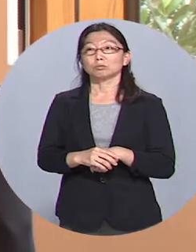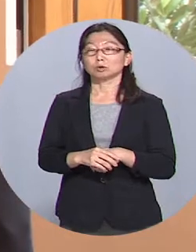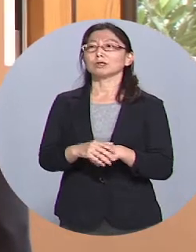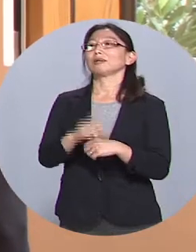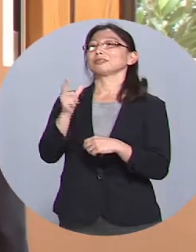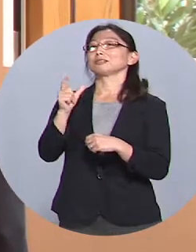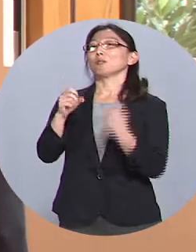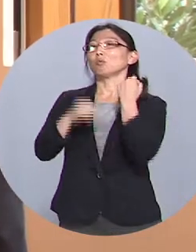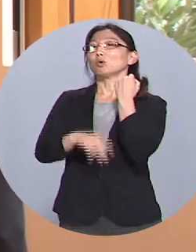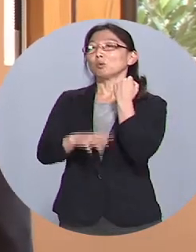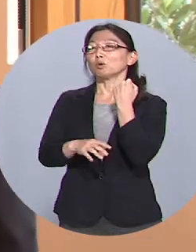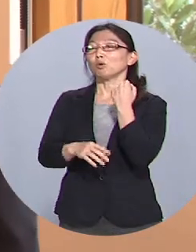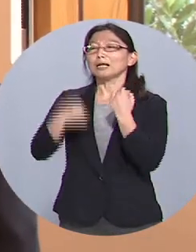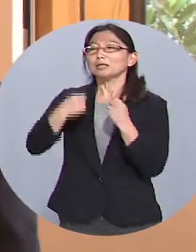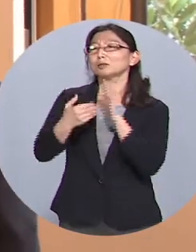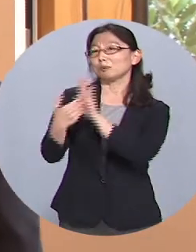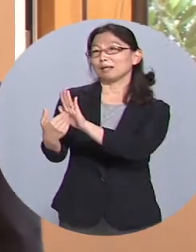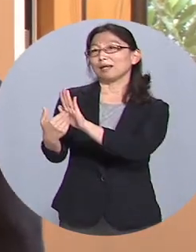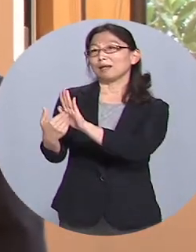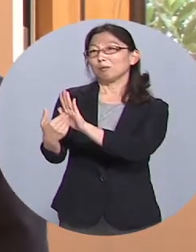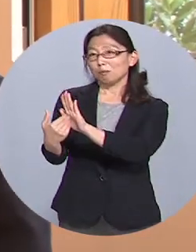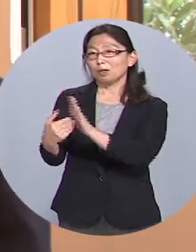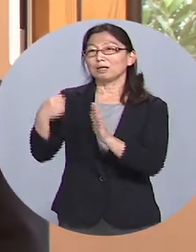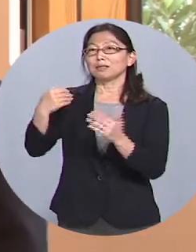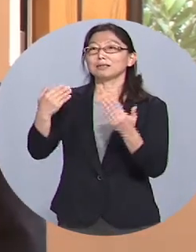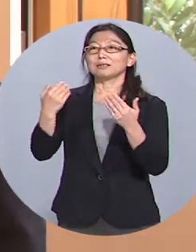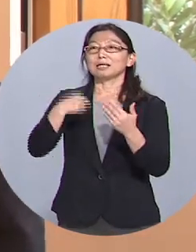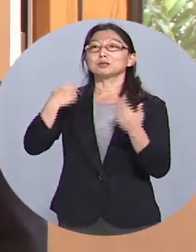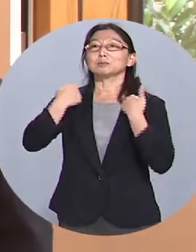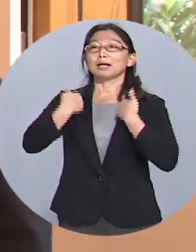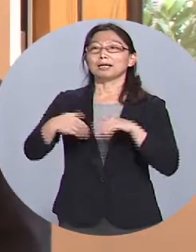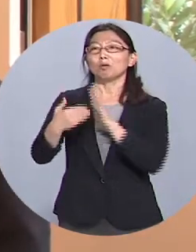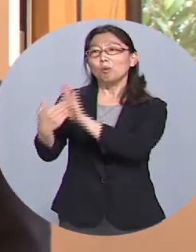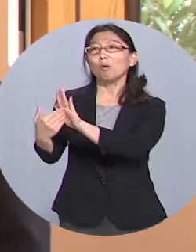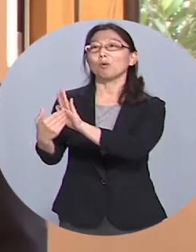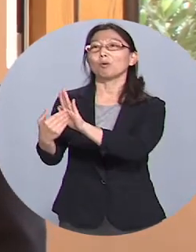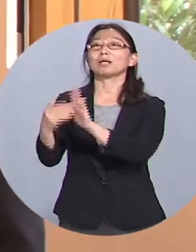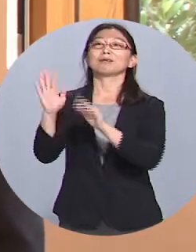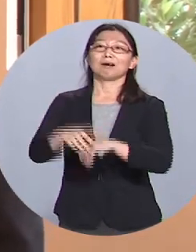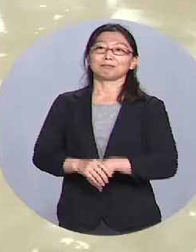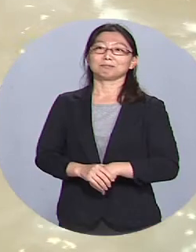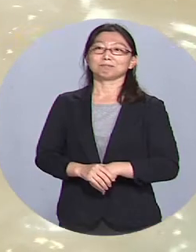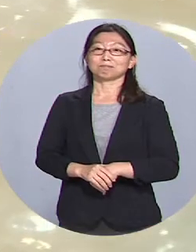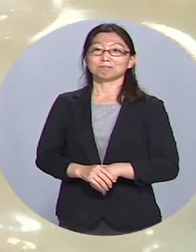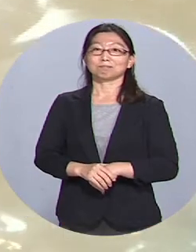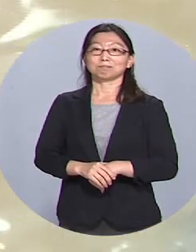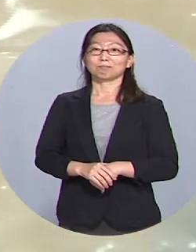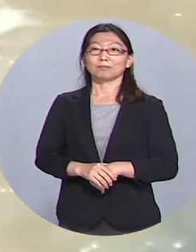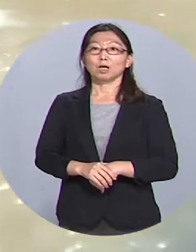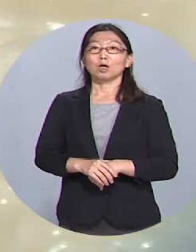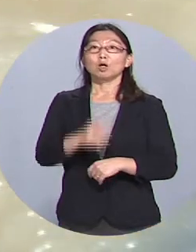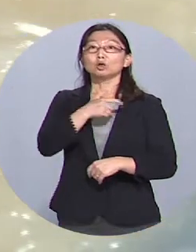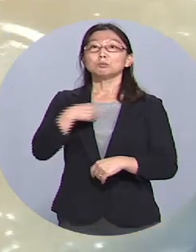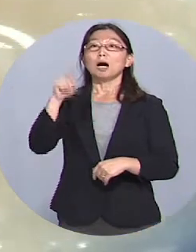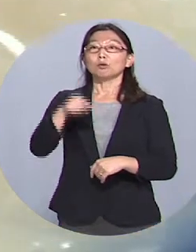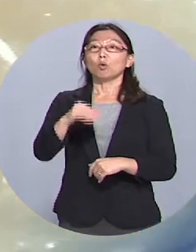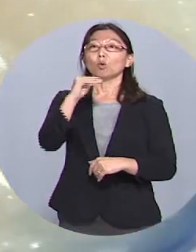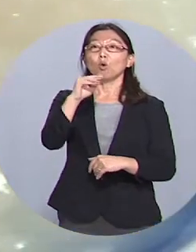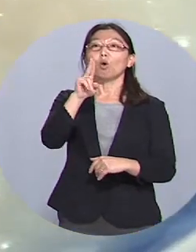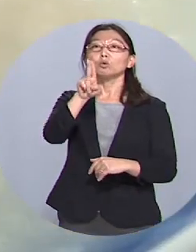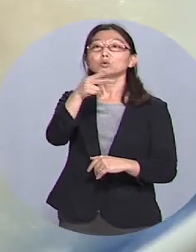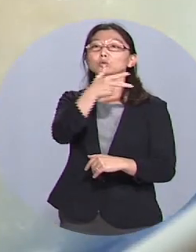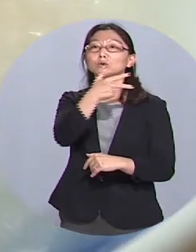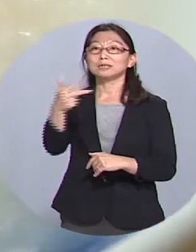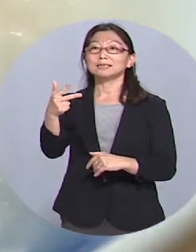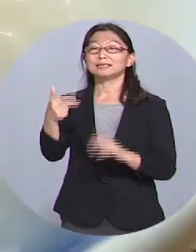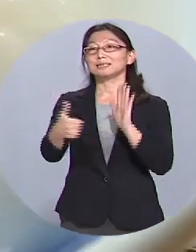策として親しまれていたので、はい、熊谷の暑さ対策として熊野麹という名前で市内のお店さん